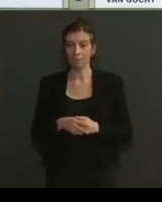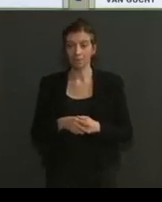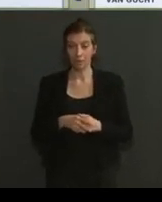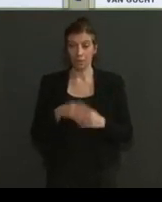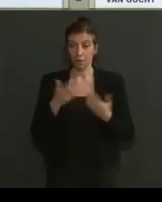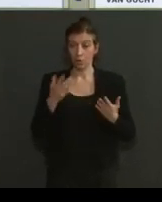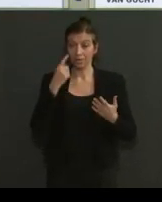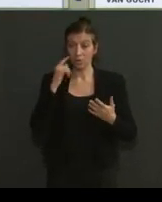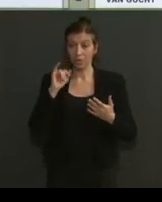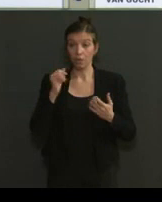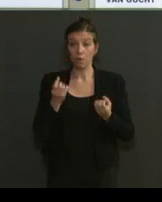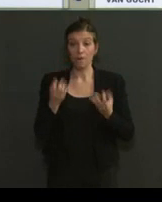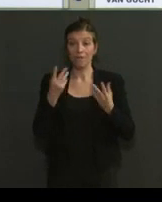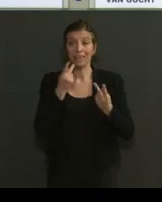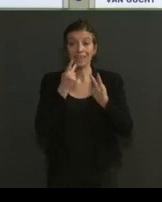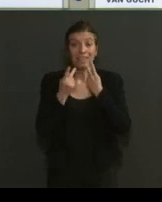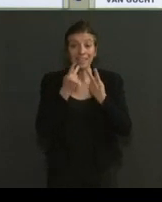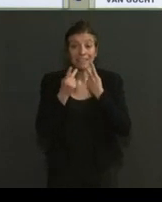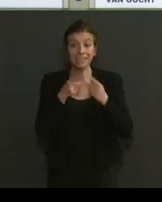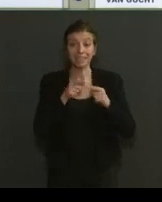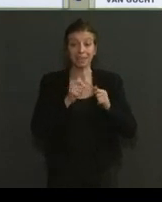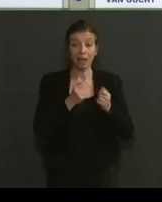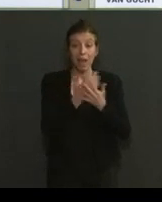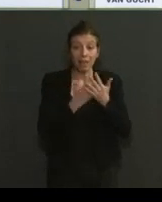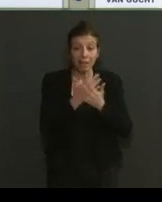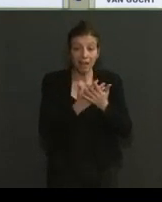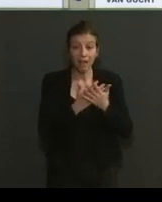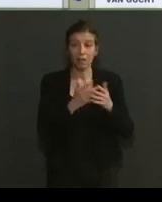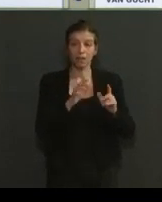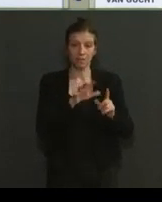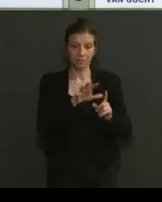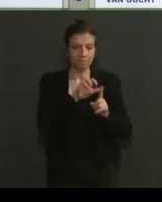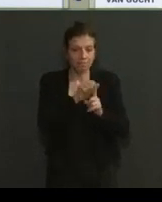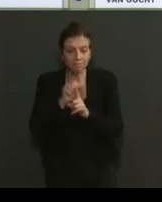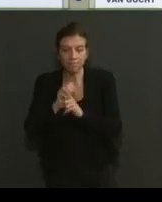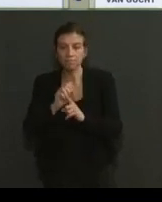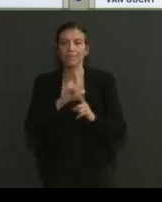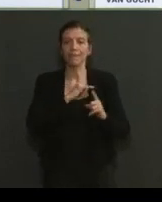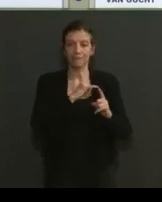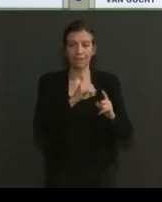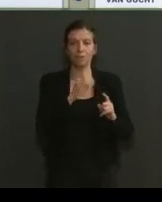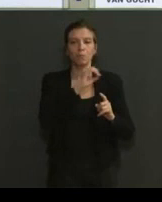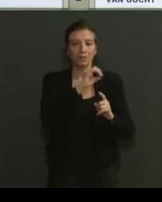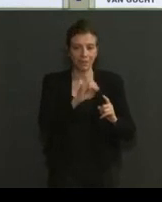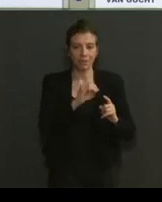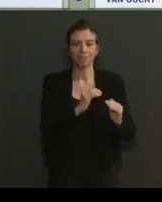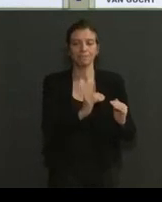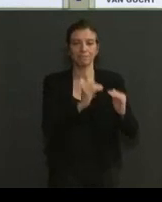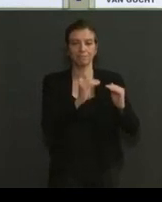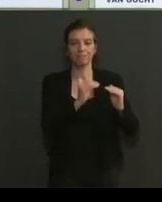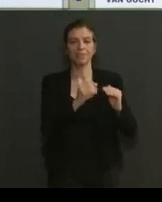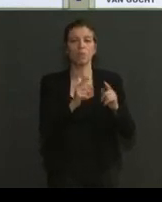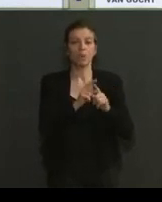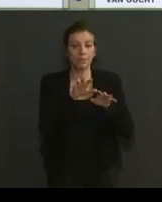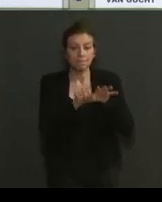lichtjes is toegenomen bij kinderen. Dit ligt in de lijn der verwachting en hoeft niet tot